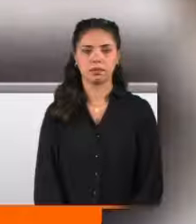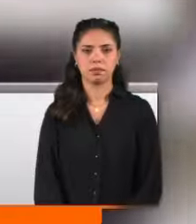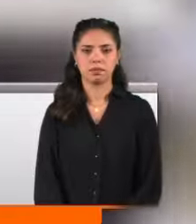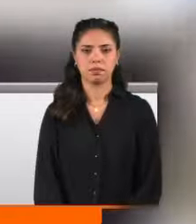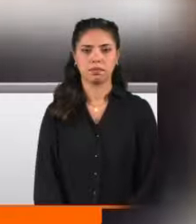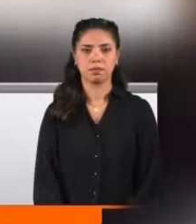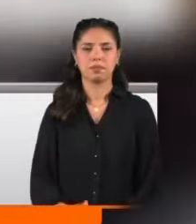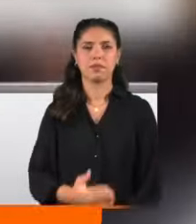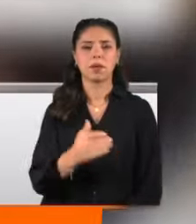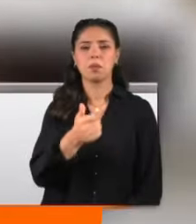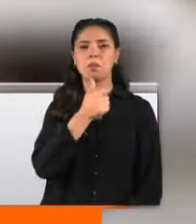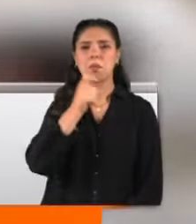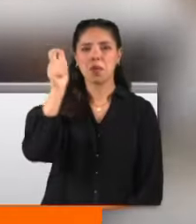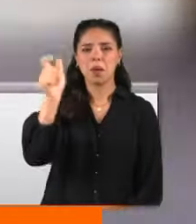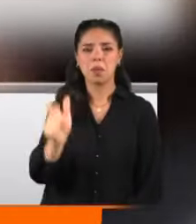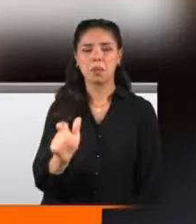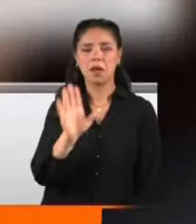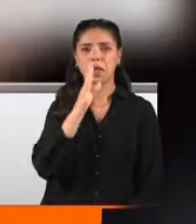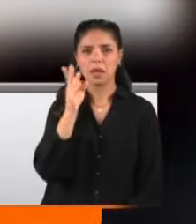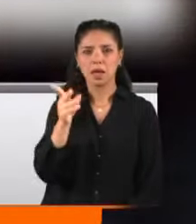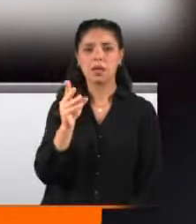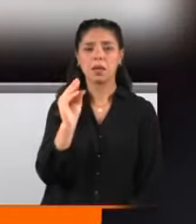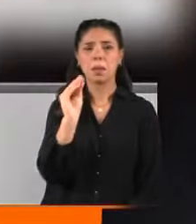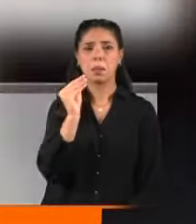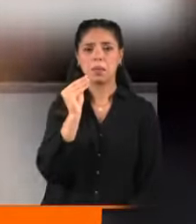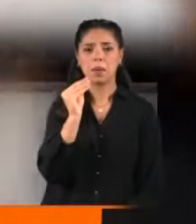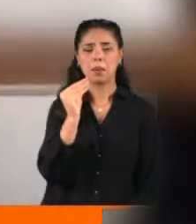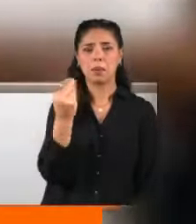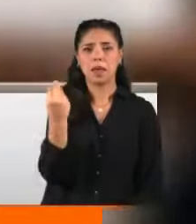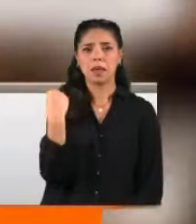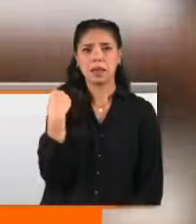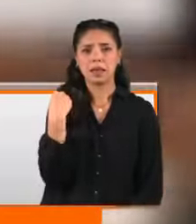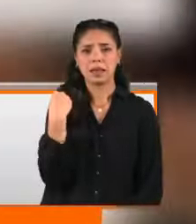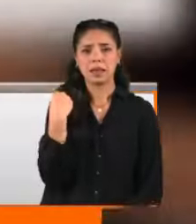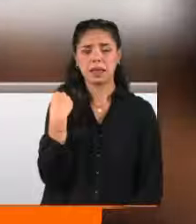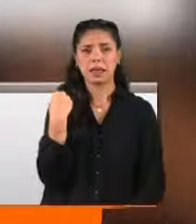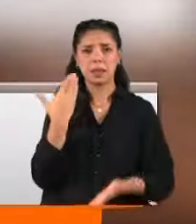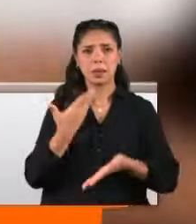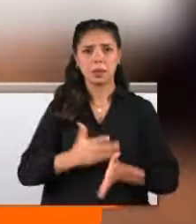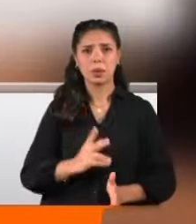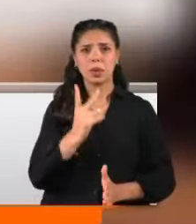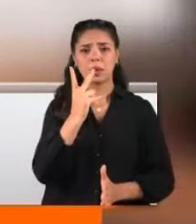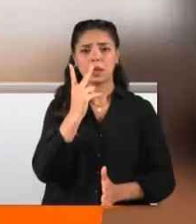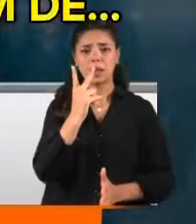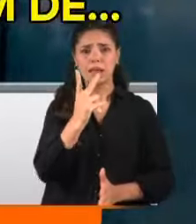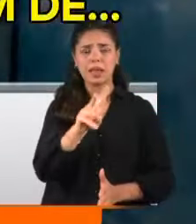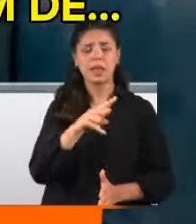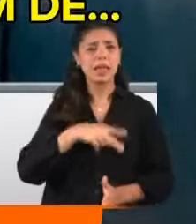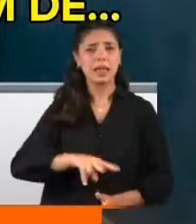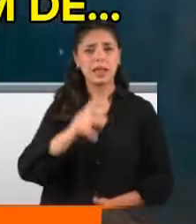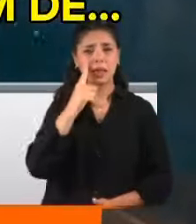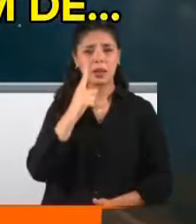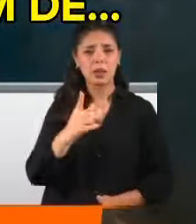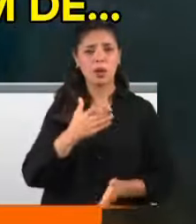Genç babanın elinde tuttuğu kağıtlar, daha kucağına bile almadan kaybettiği ikizlerinin doğum belgeleri.